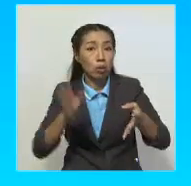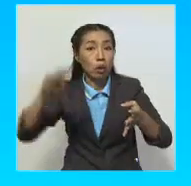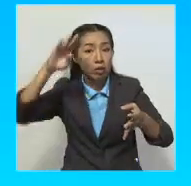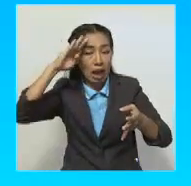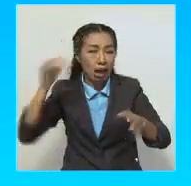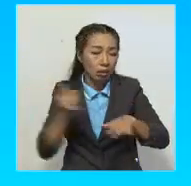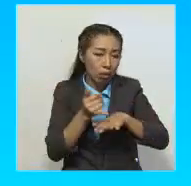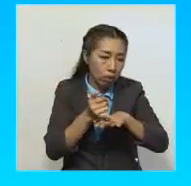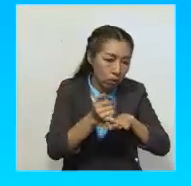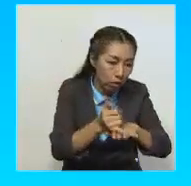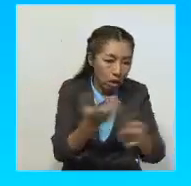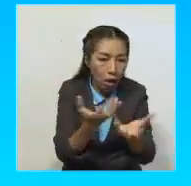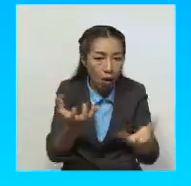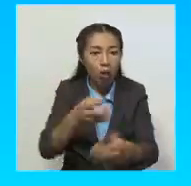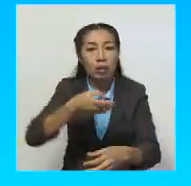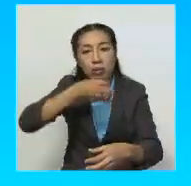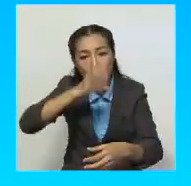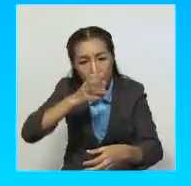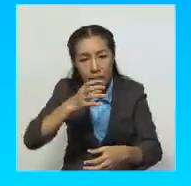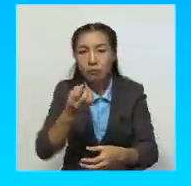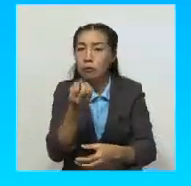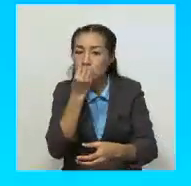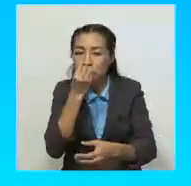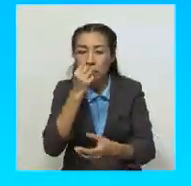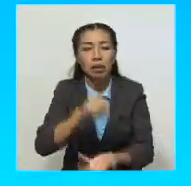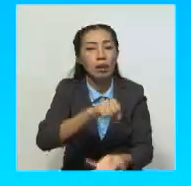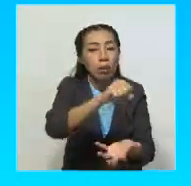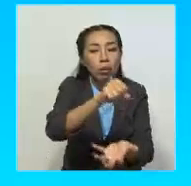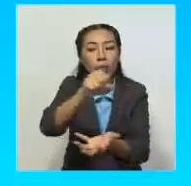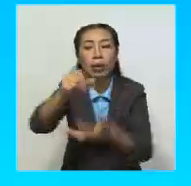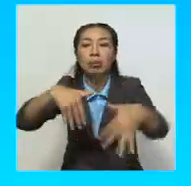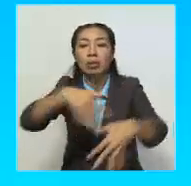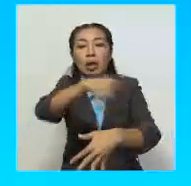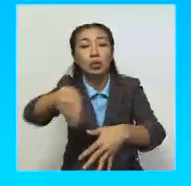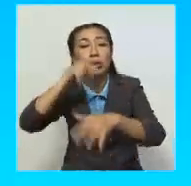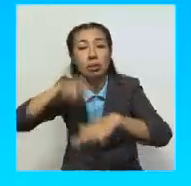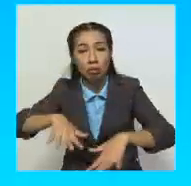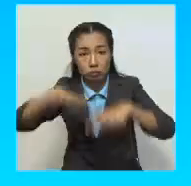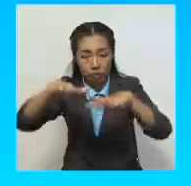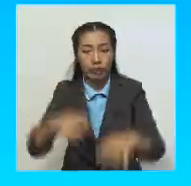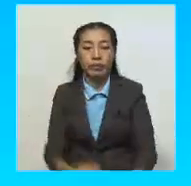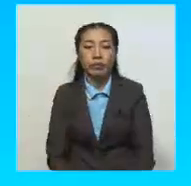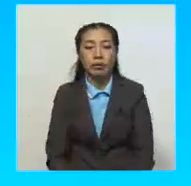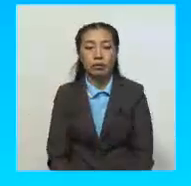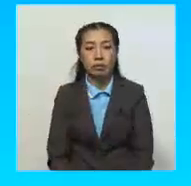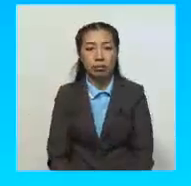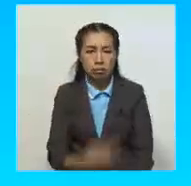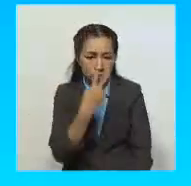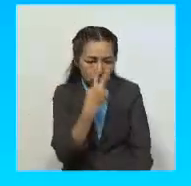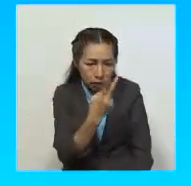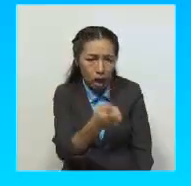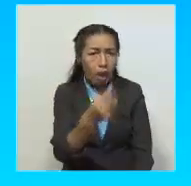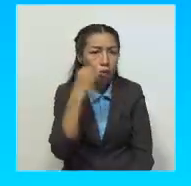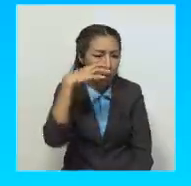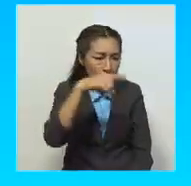ในพื้นที่ไปดูแลแจกจ่ายน้ำดื่มน้ำอาหารเข้าไปให้กับคนที่ได้รับความเดือดร้อนนอกจากนี้ถ้าเกิดไปพบผู้ป่วย